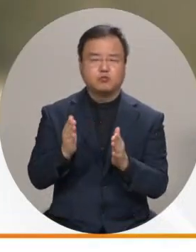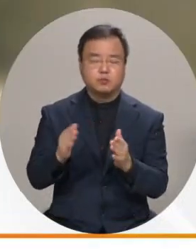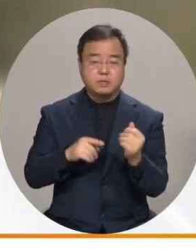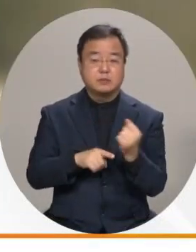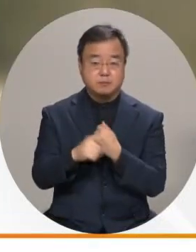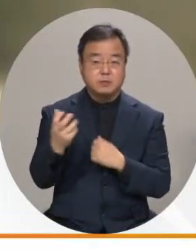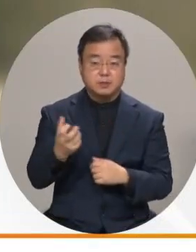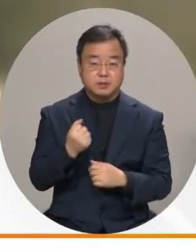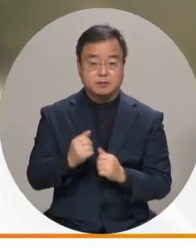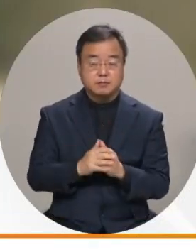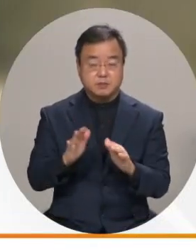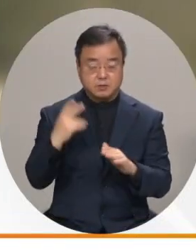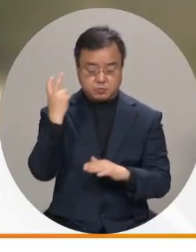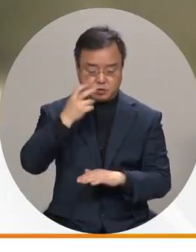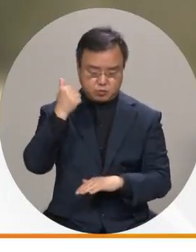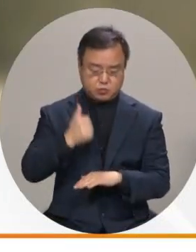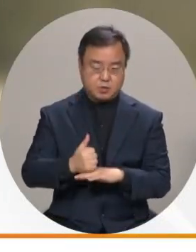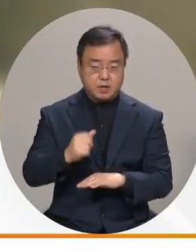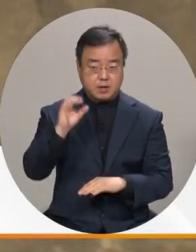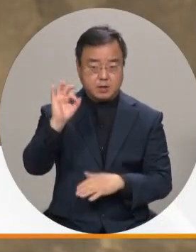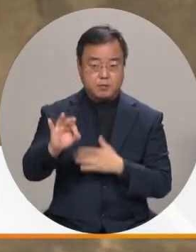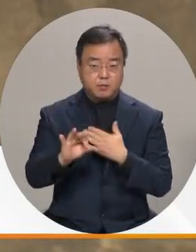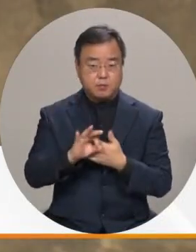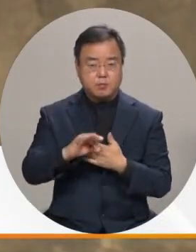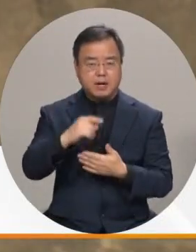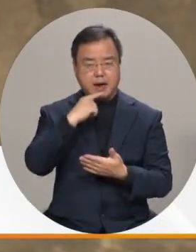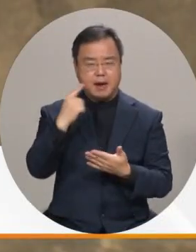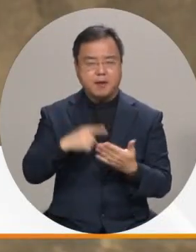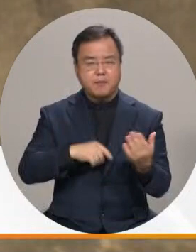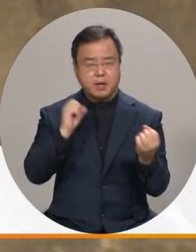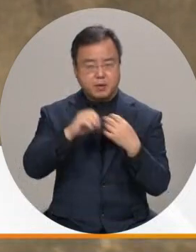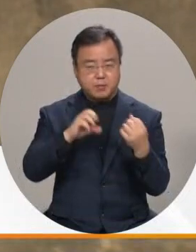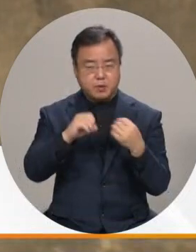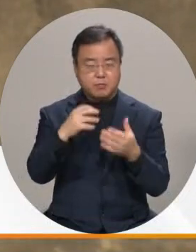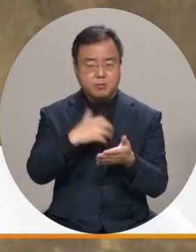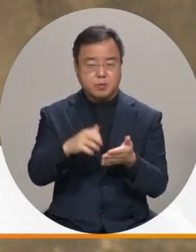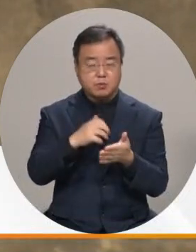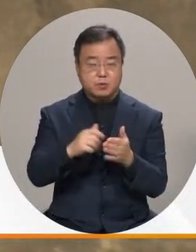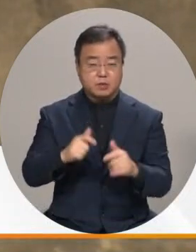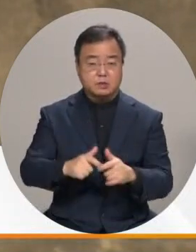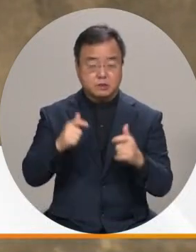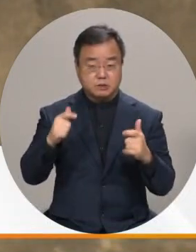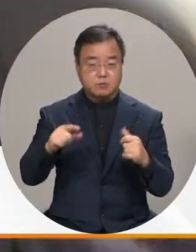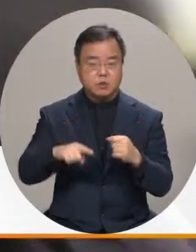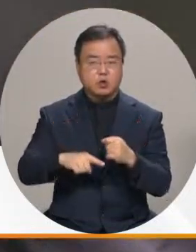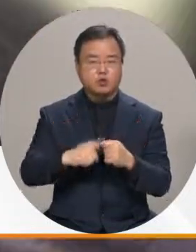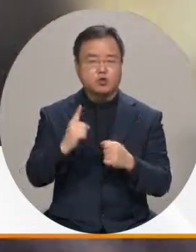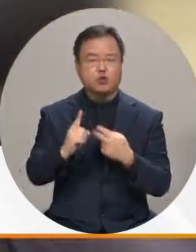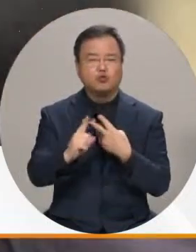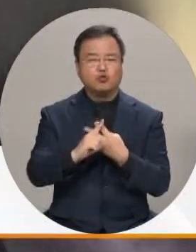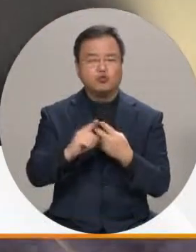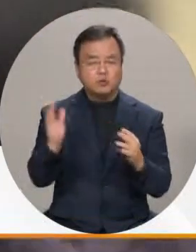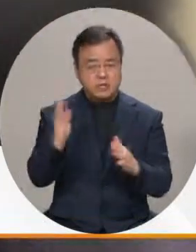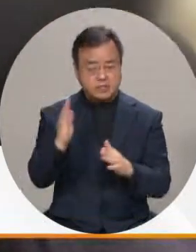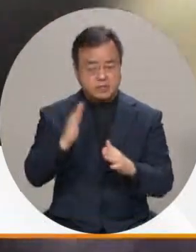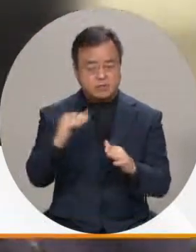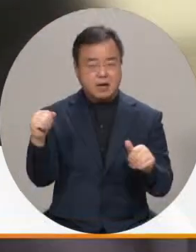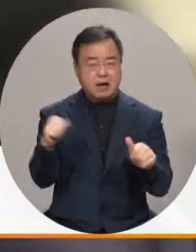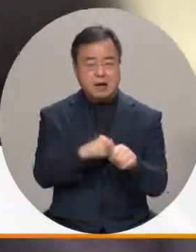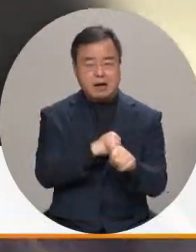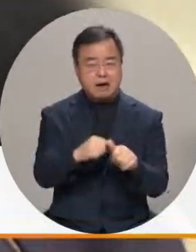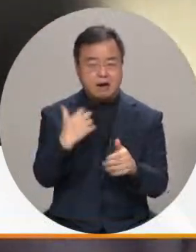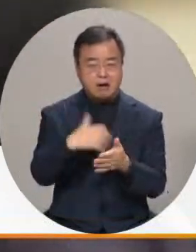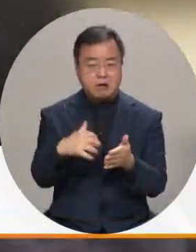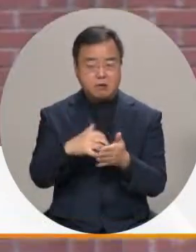것이거든요. 특히 이번 조사 결과 보면 피해 응답률도 늘었지만 그 초중생의 가해 응답률이 눈에 띄게 많이 늘어났어요. 근데